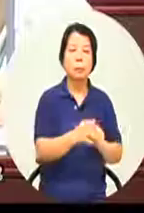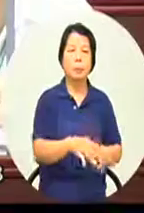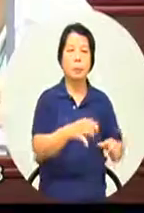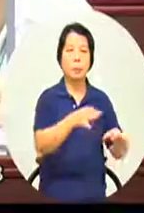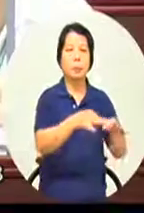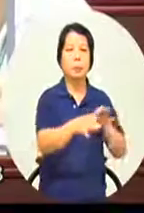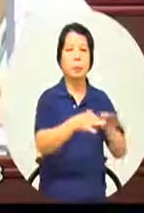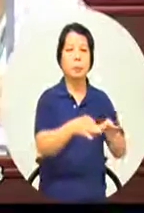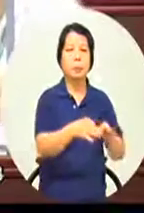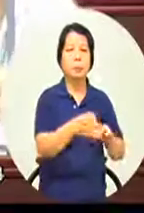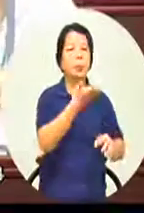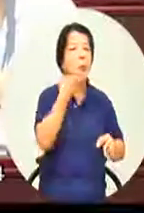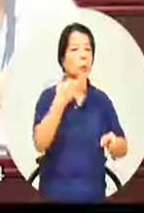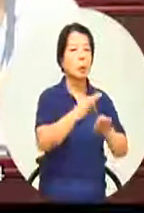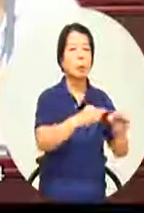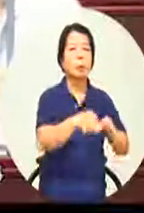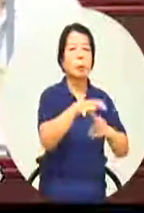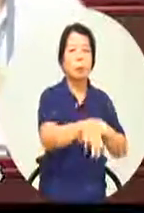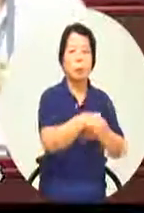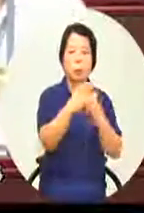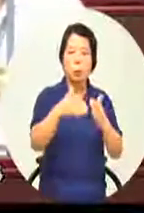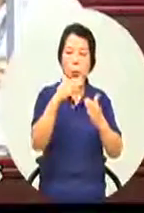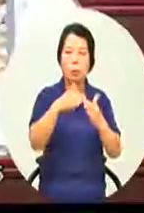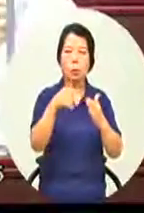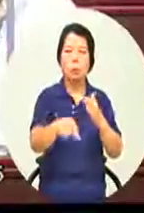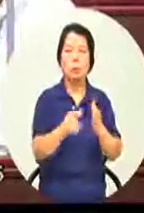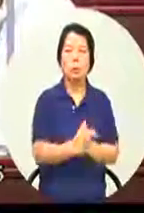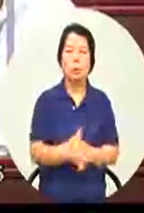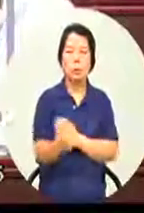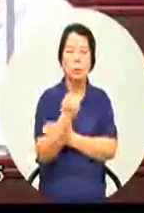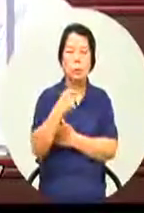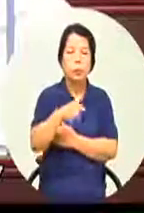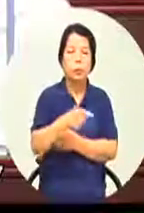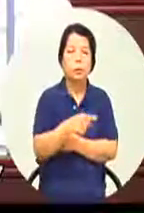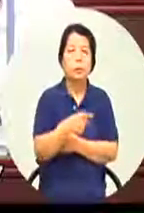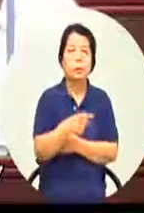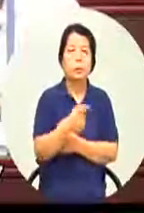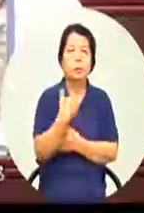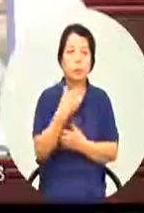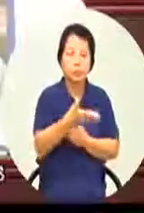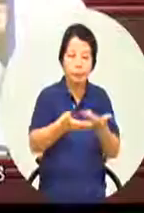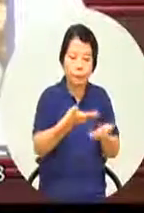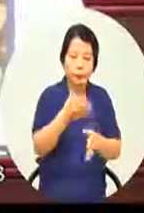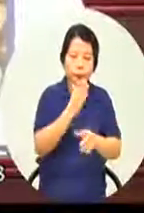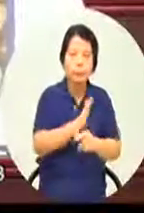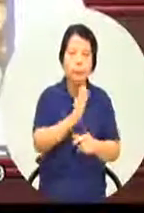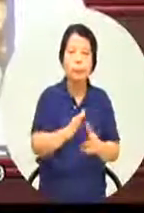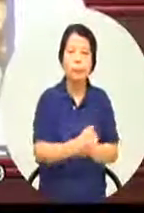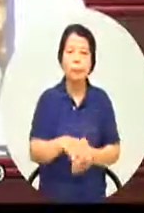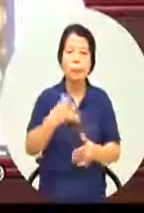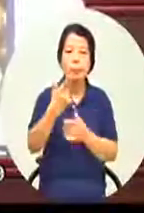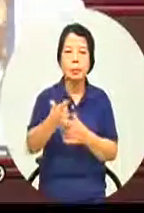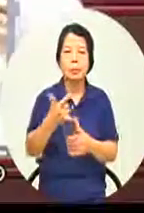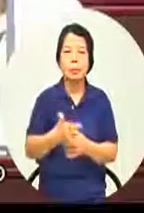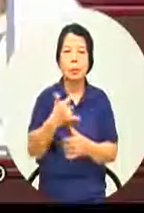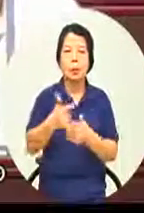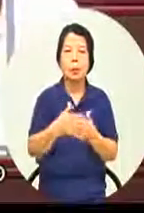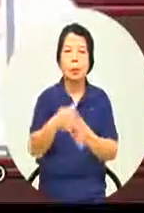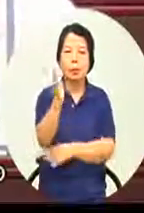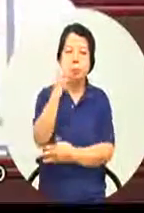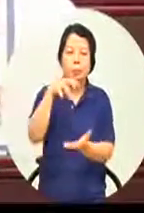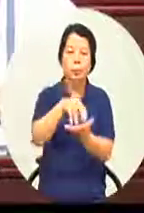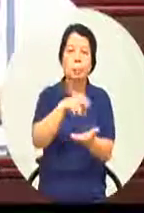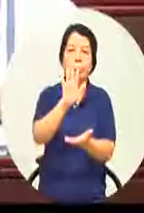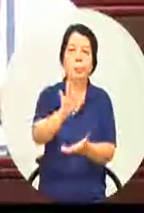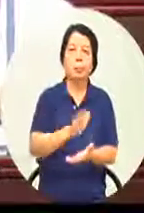有学校这部分，我们也都积极在处理当中。刚才我提到像家乐福已经核证给他，